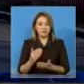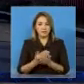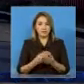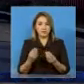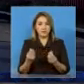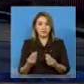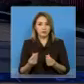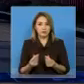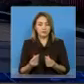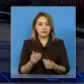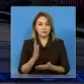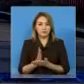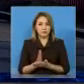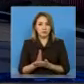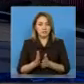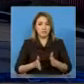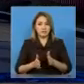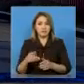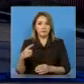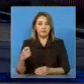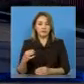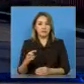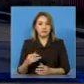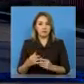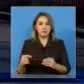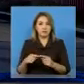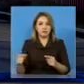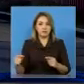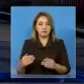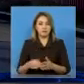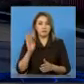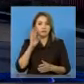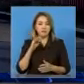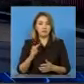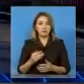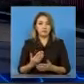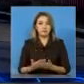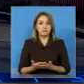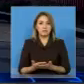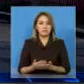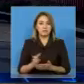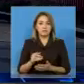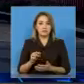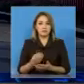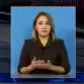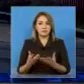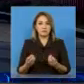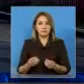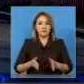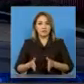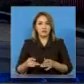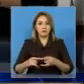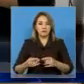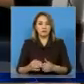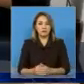вот будет проложен асфальт на 1,5 километра, потом водопропускные лотки и тротуар